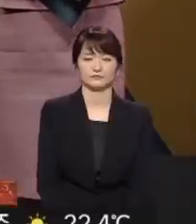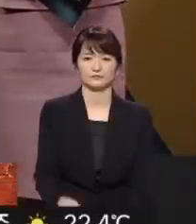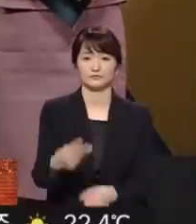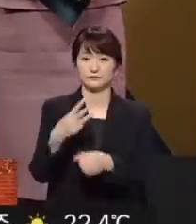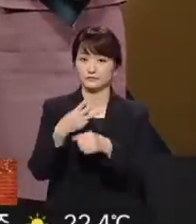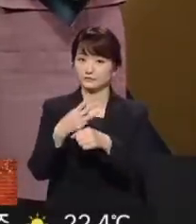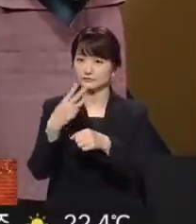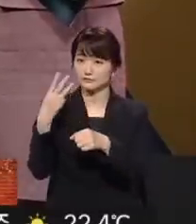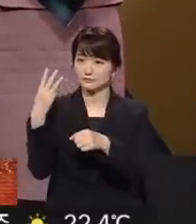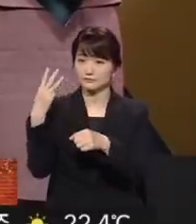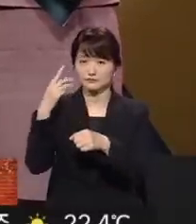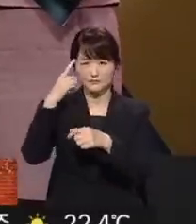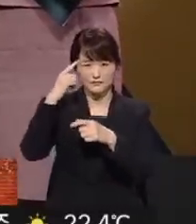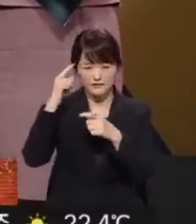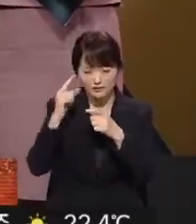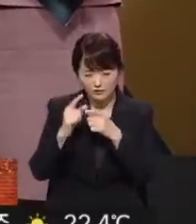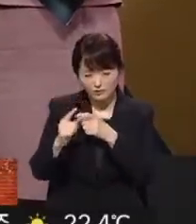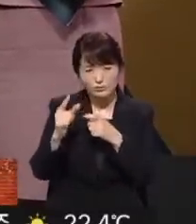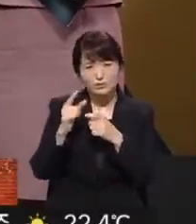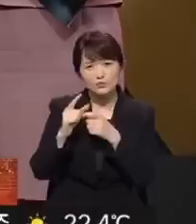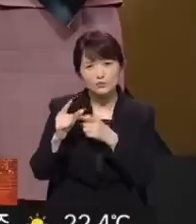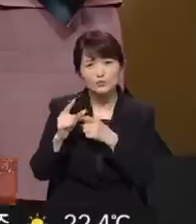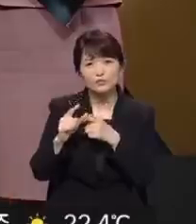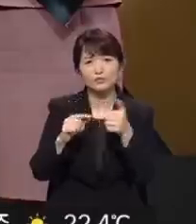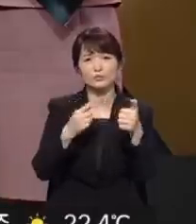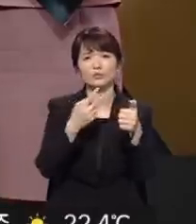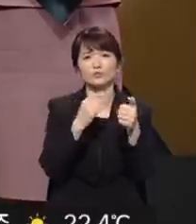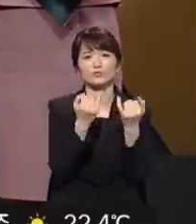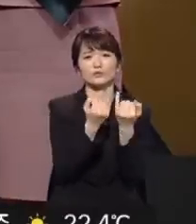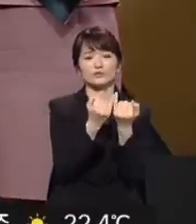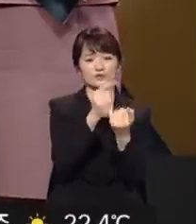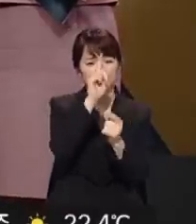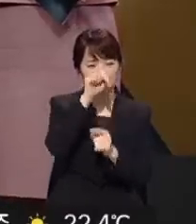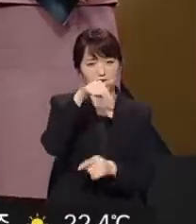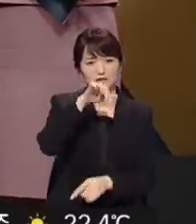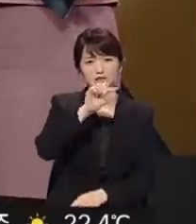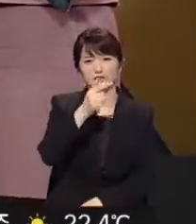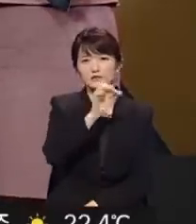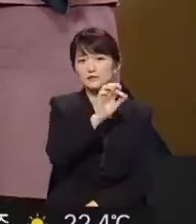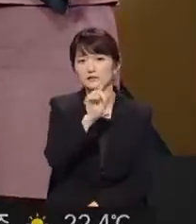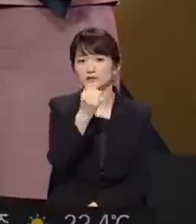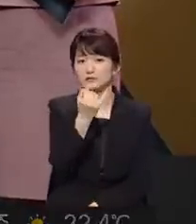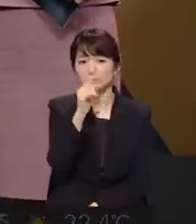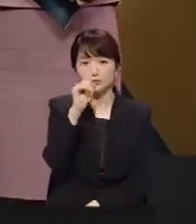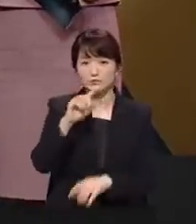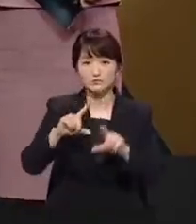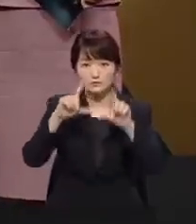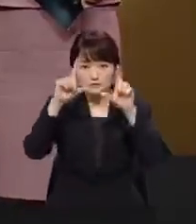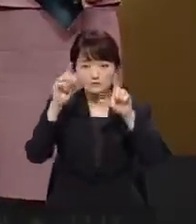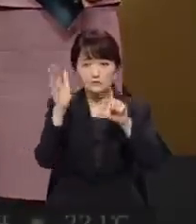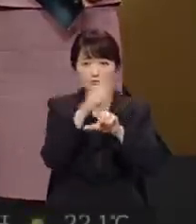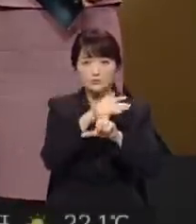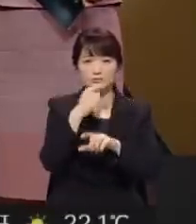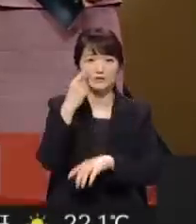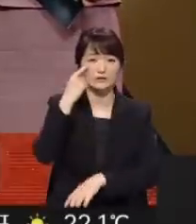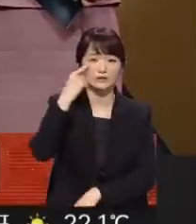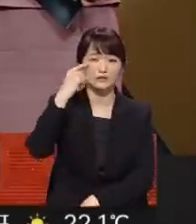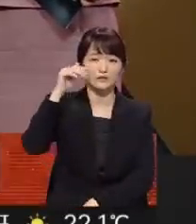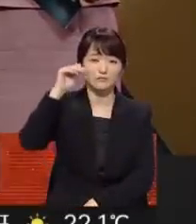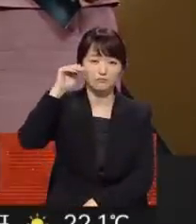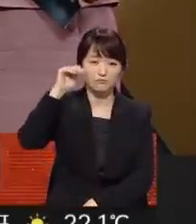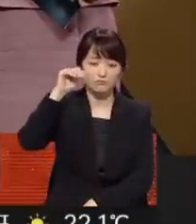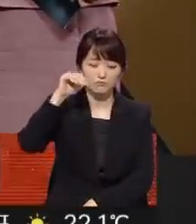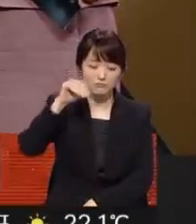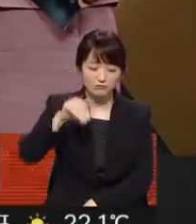3년 전부터 큰 고민거리를 갖게 됐다는 50대 여성 이진아 씨. 어느 날부턴가 한쪽 시력이 크게